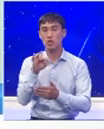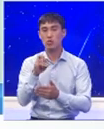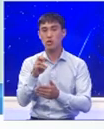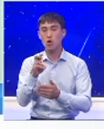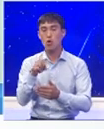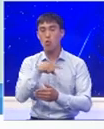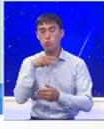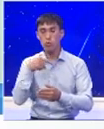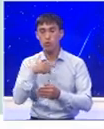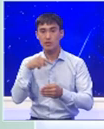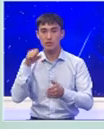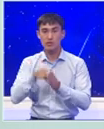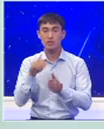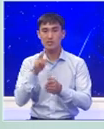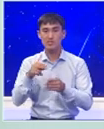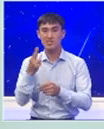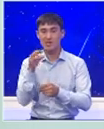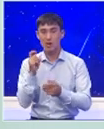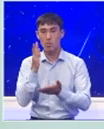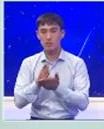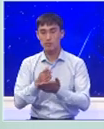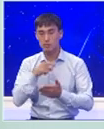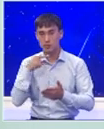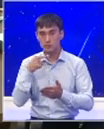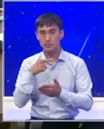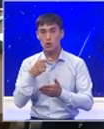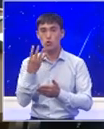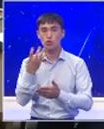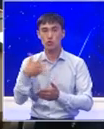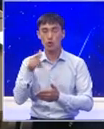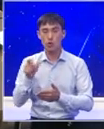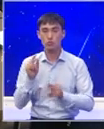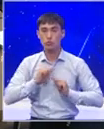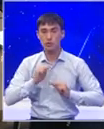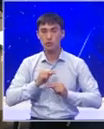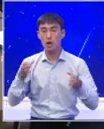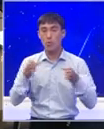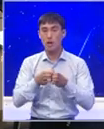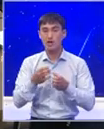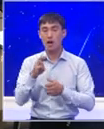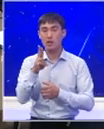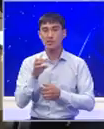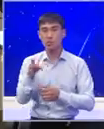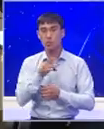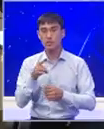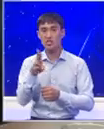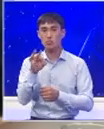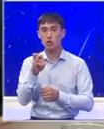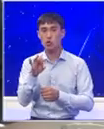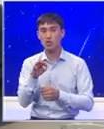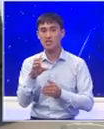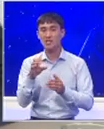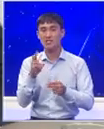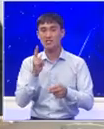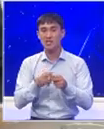бар ол жерде. Сол барлығы максимум қосылған кезде 450 адам жұмыс істейді. Ал компания бұған қоса Қарасай ауданындағы Жібек жолы